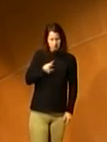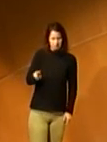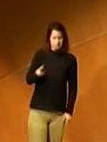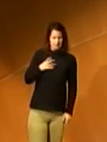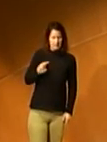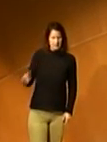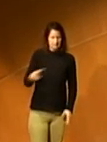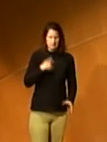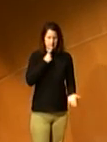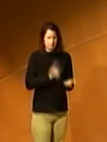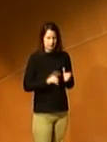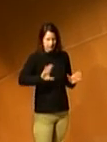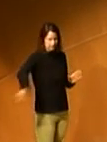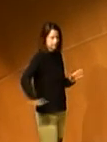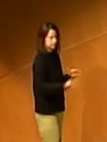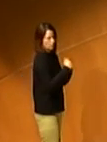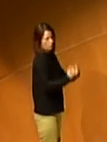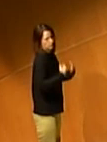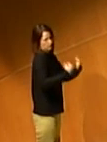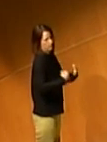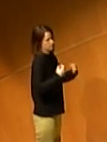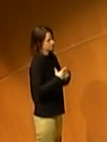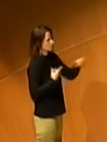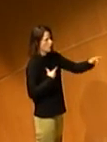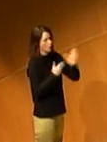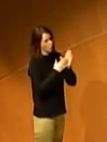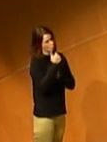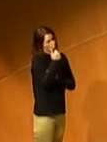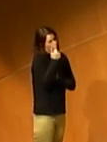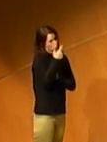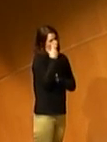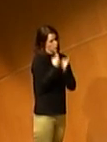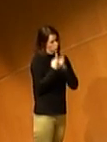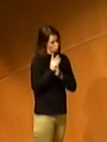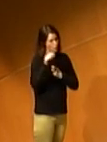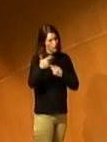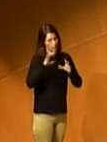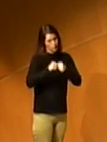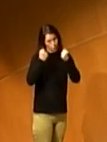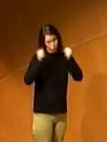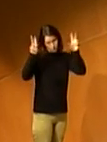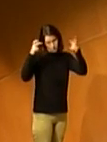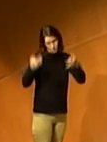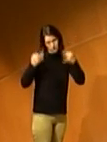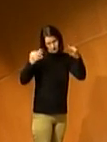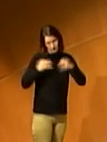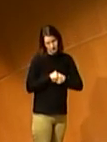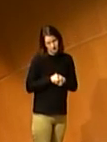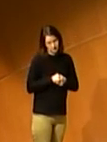Alors, on a le temps encore pour une ou deux questions avant de faire une pause ordinaire.